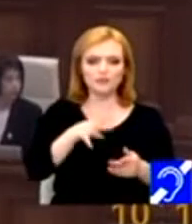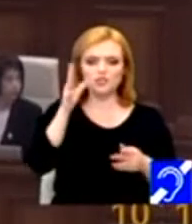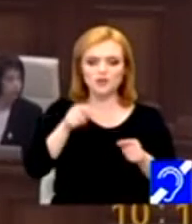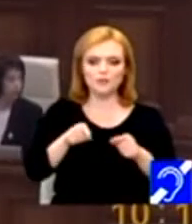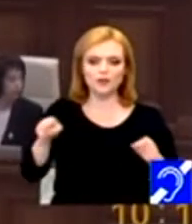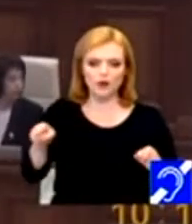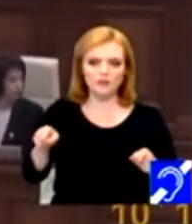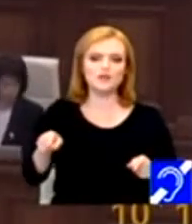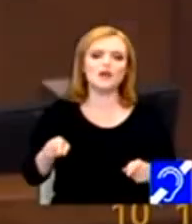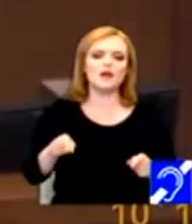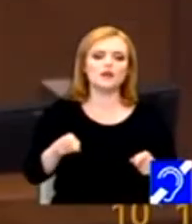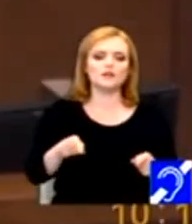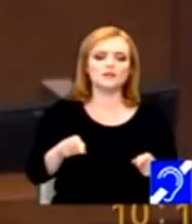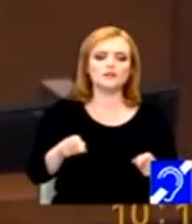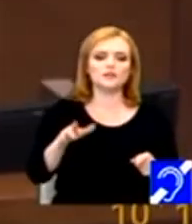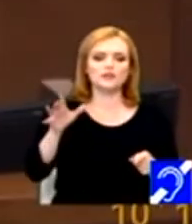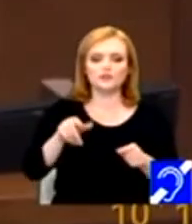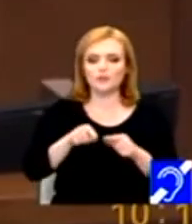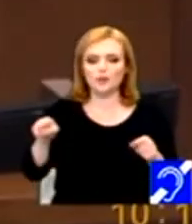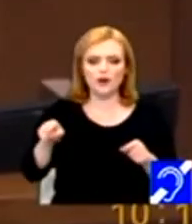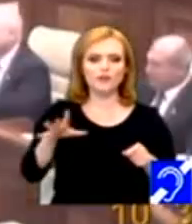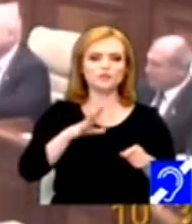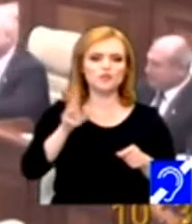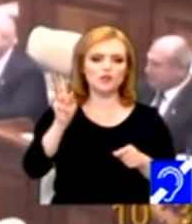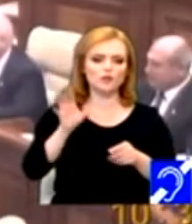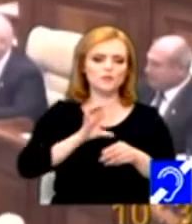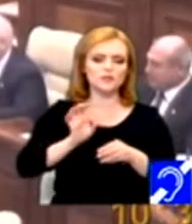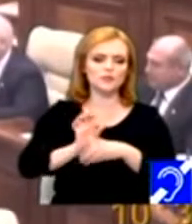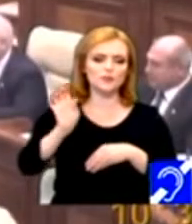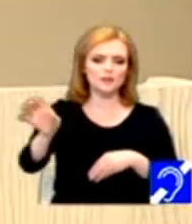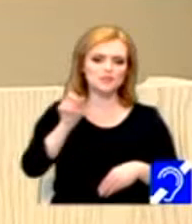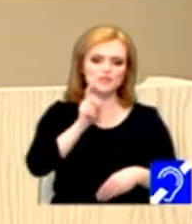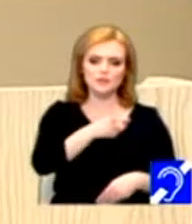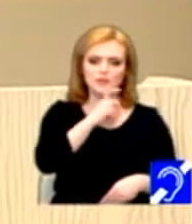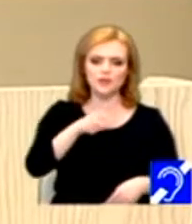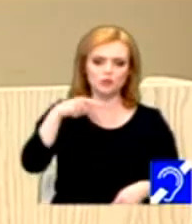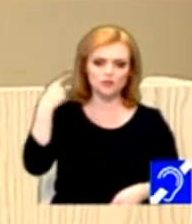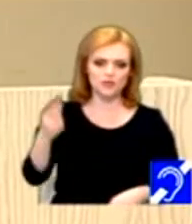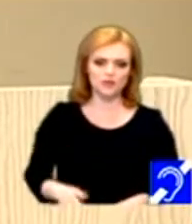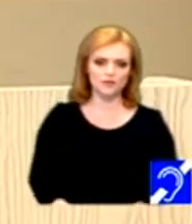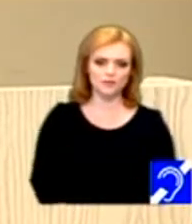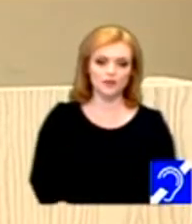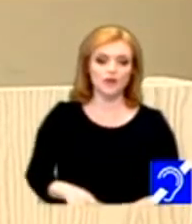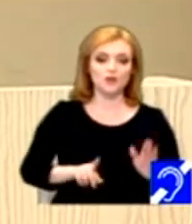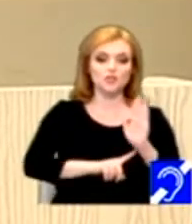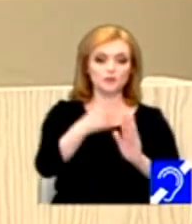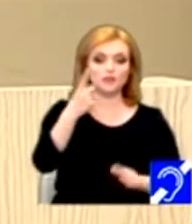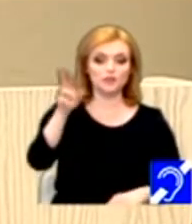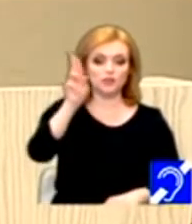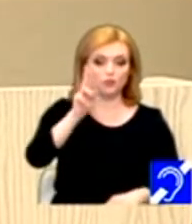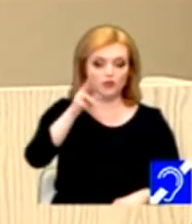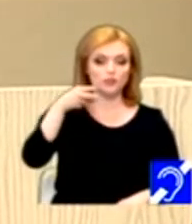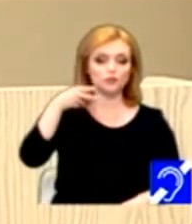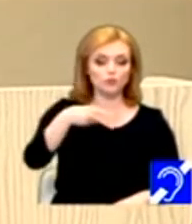1917-1990, indiferent dacă sunt sau nu beneficiari de pensii ori alte alocații de stat. De la 1 ianuarie 2020,